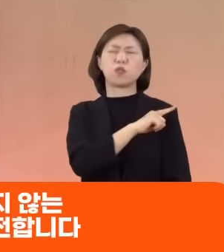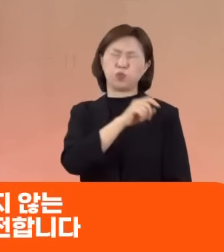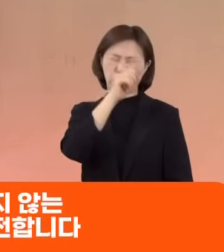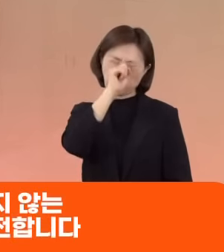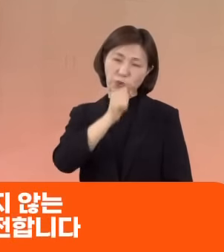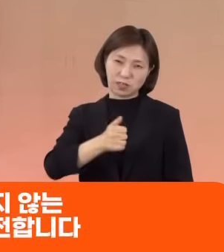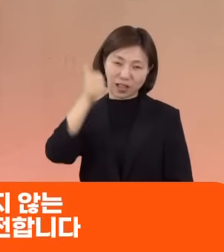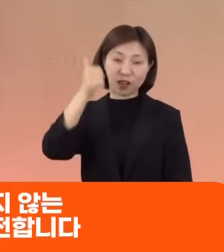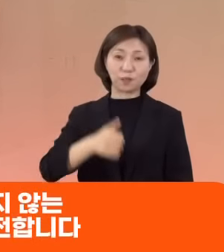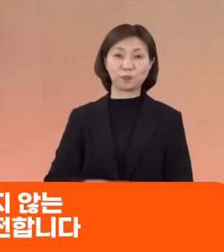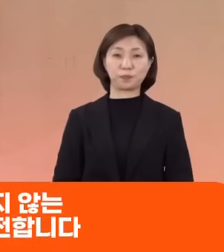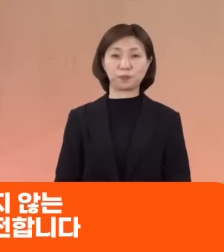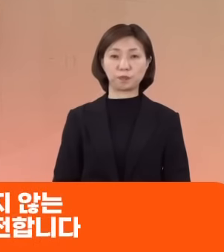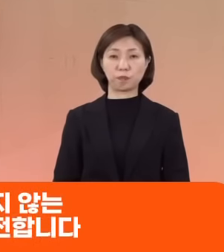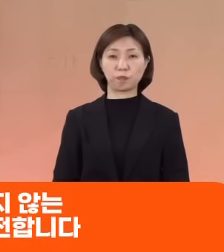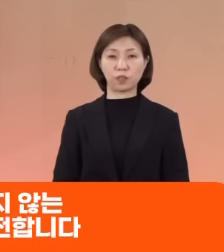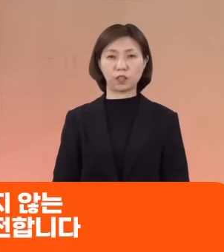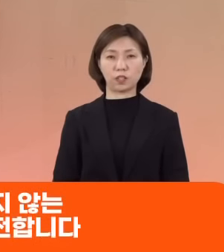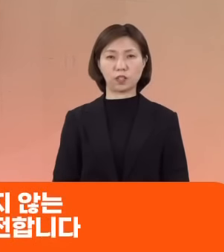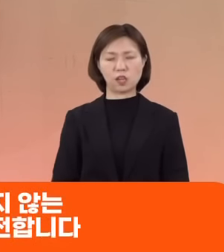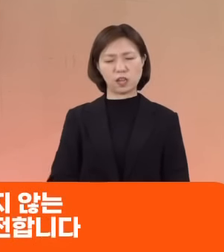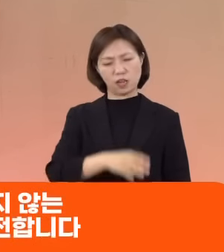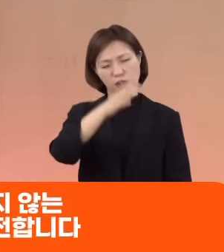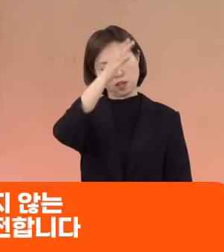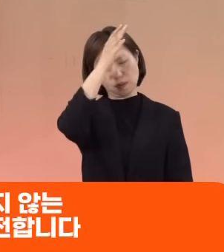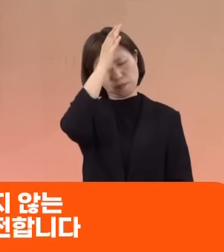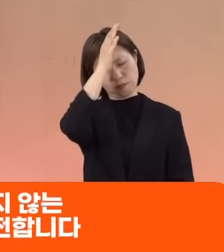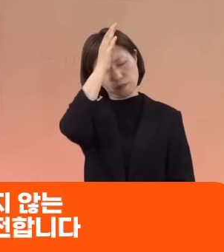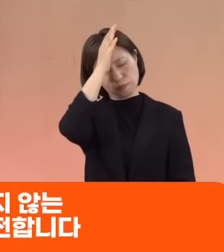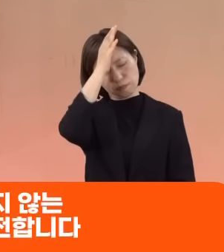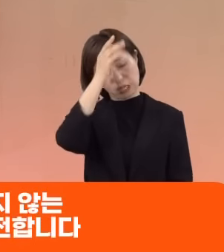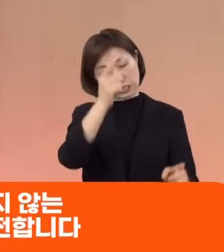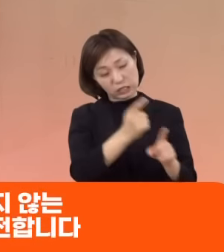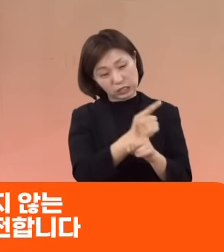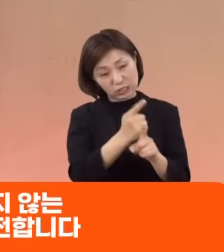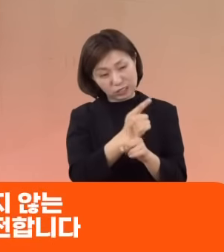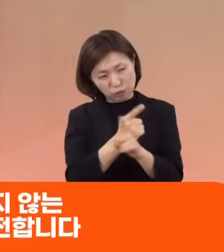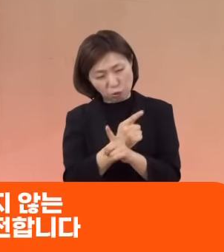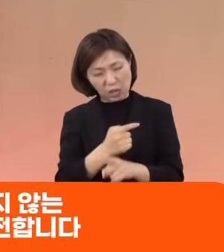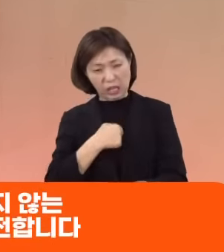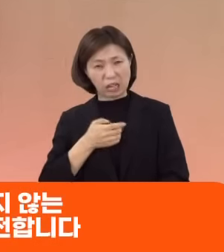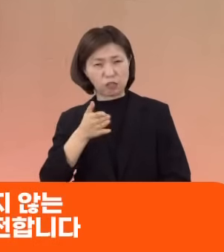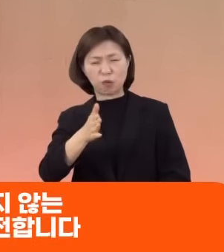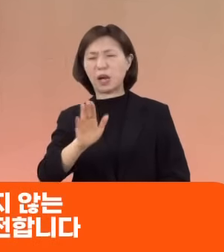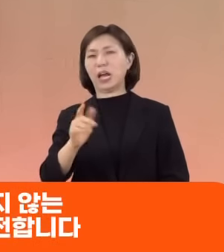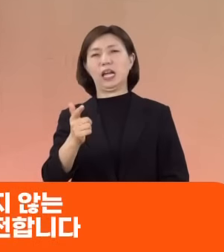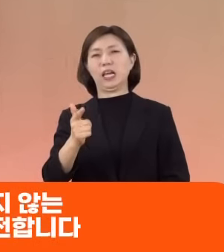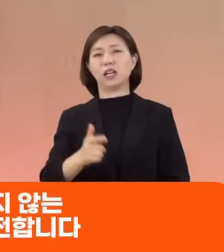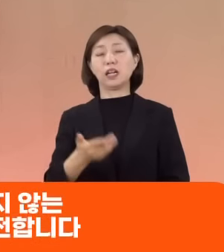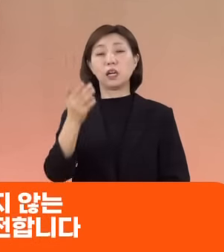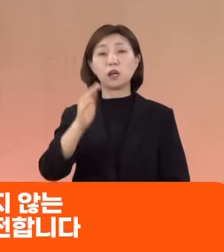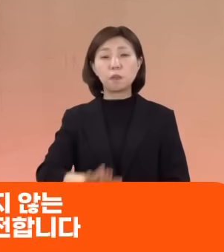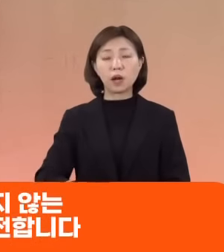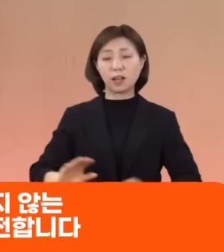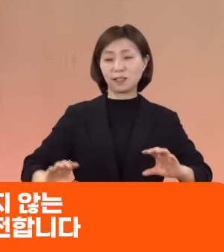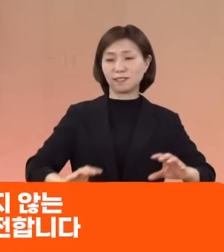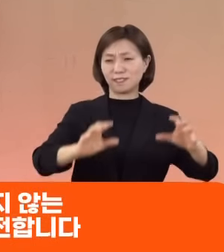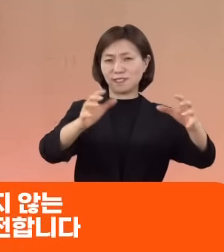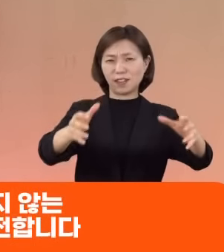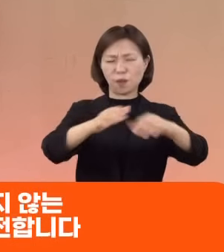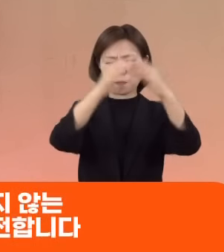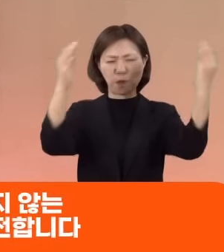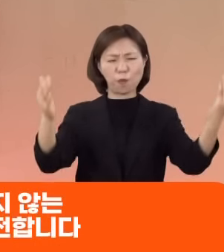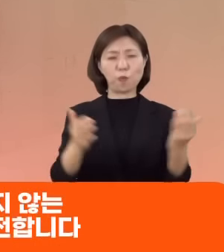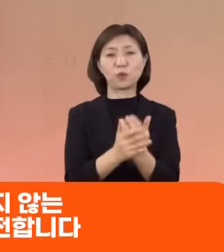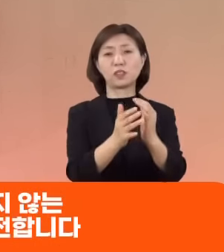하셨습니다 나는 병치료에 대해서는 전 모르지만 세상 사람들이